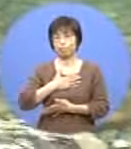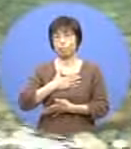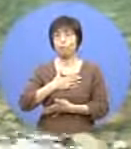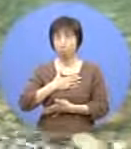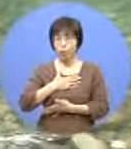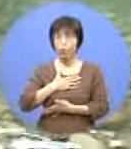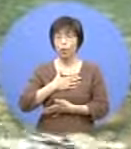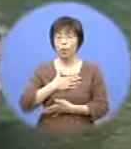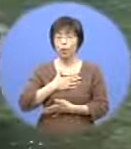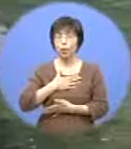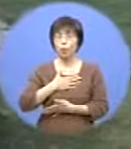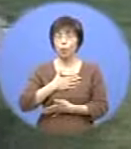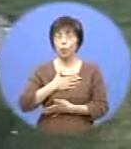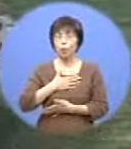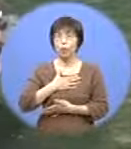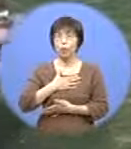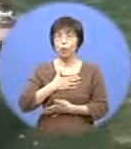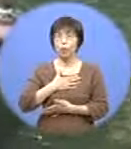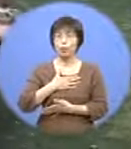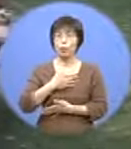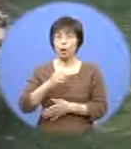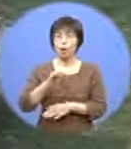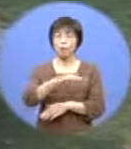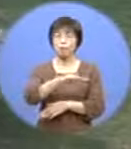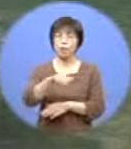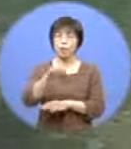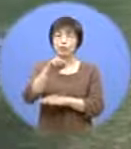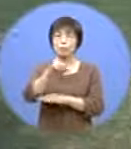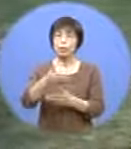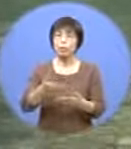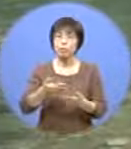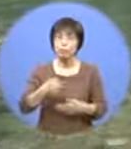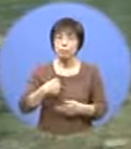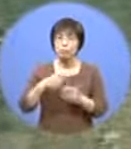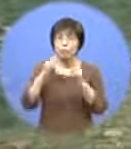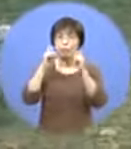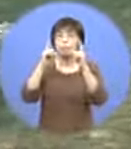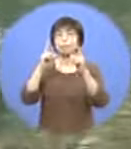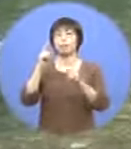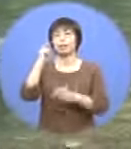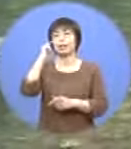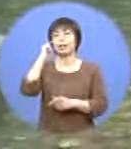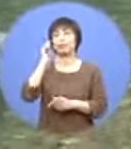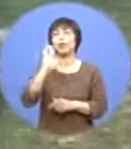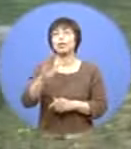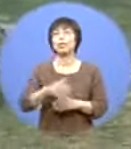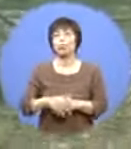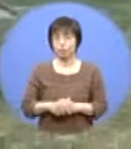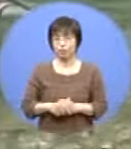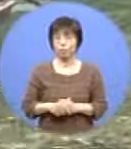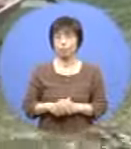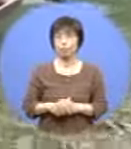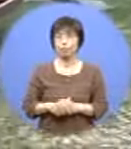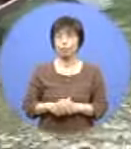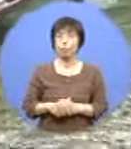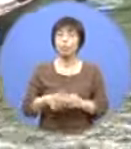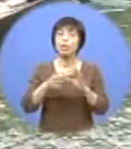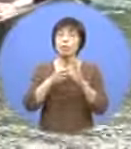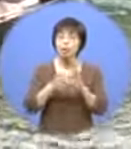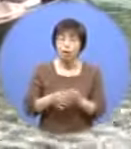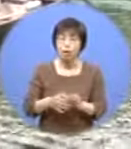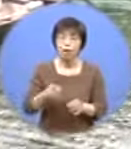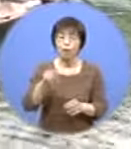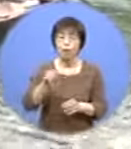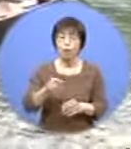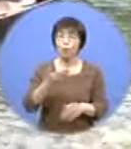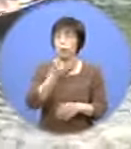ね、なんていうかな、認められてから自分らが感じてるような、そんな次第ですわ。まあ、だからこれを自慢にね、